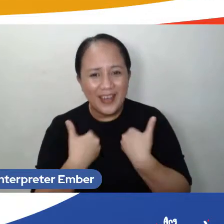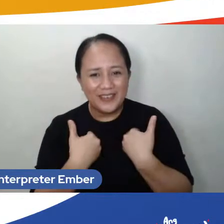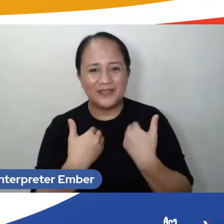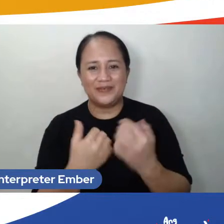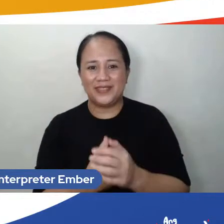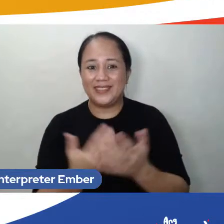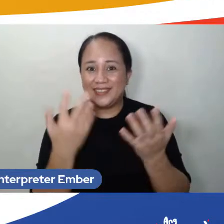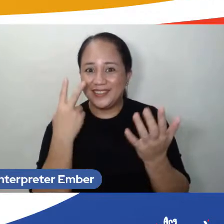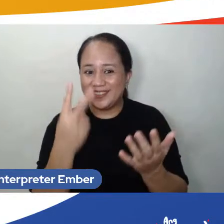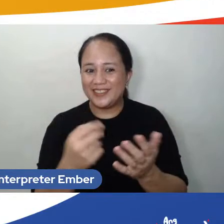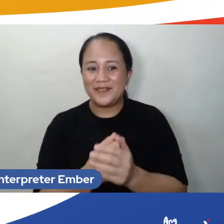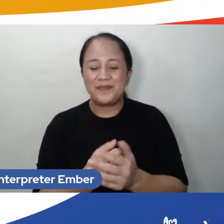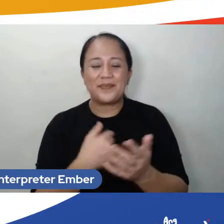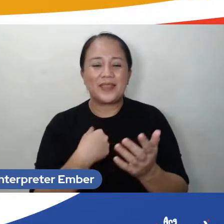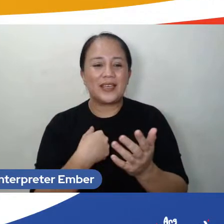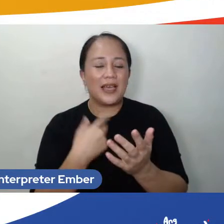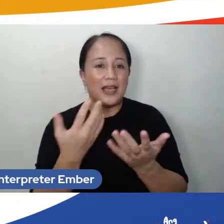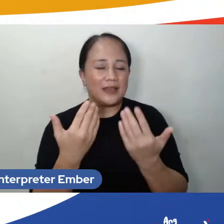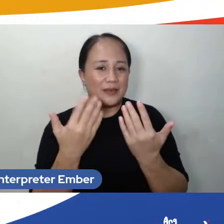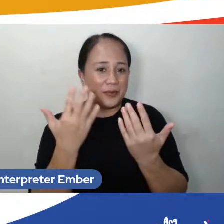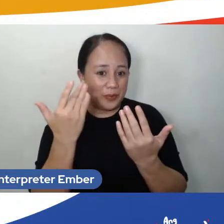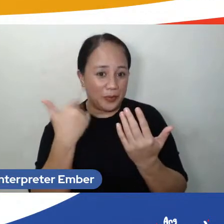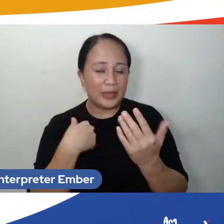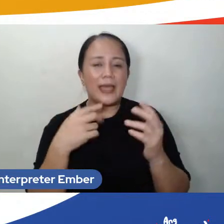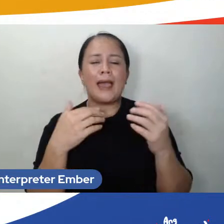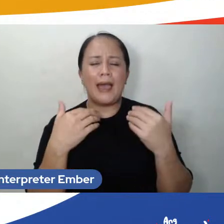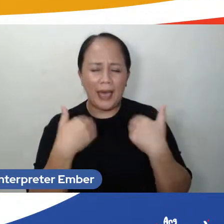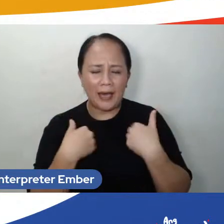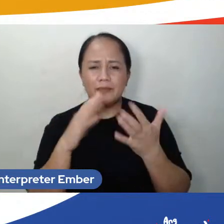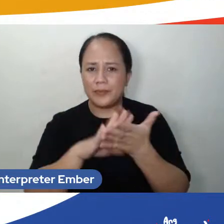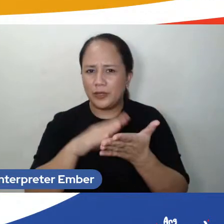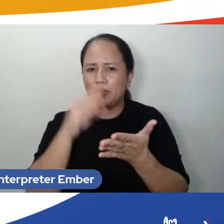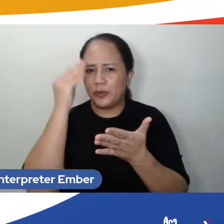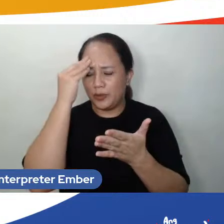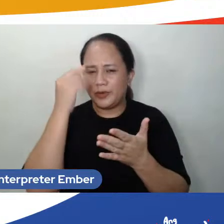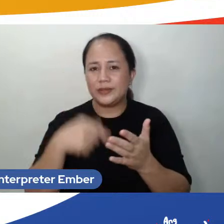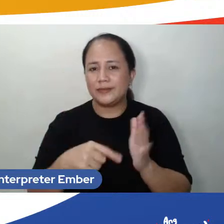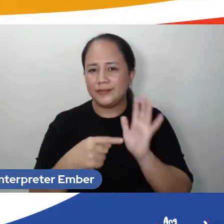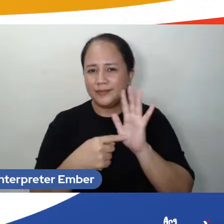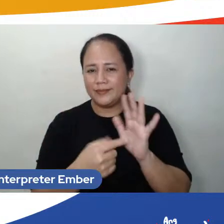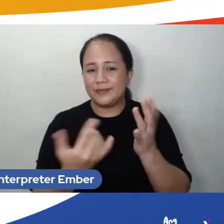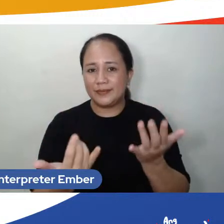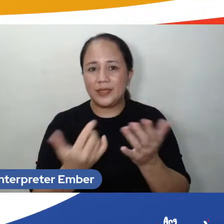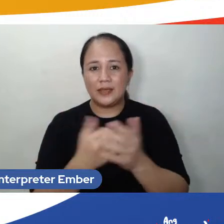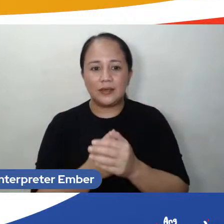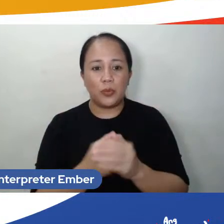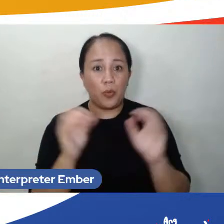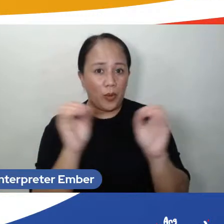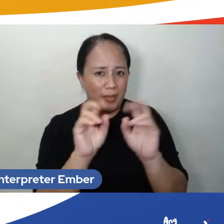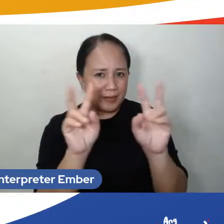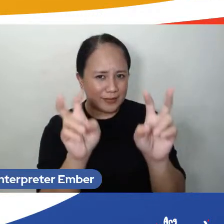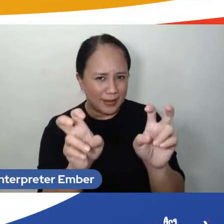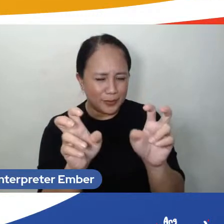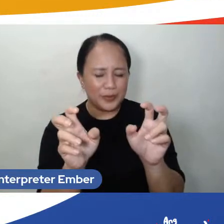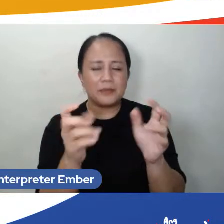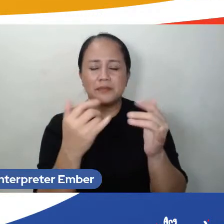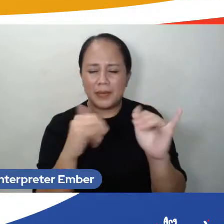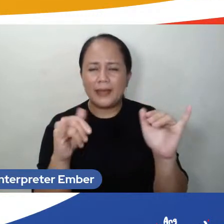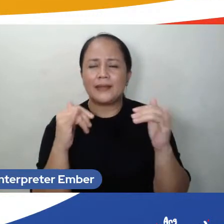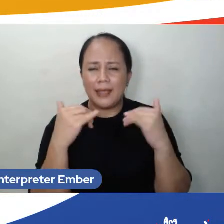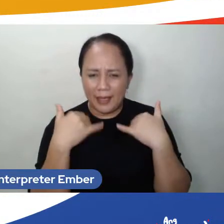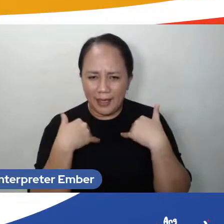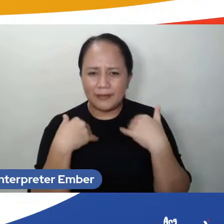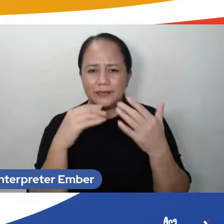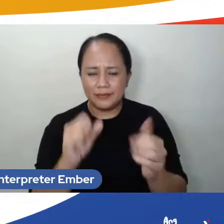Ayan, ang assurance po natin para sa lahat ay meron kayong matututunan sa show na ito. Wala man siyang title, pero meron kayong